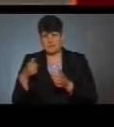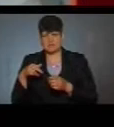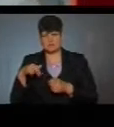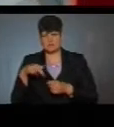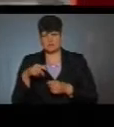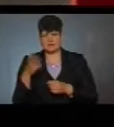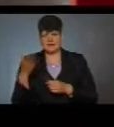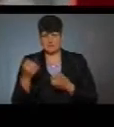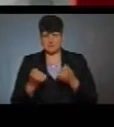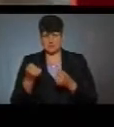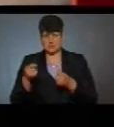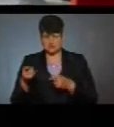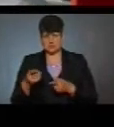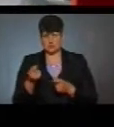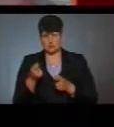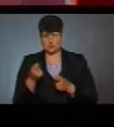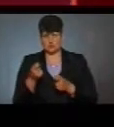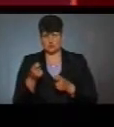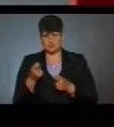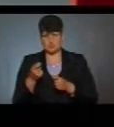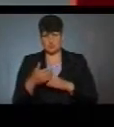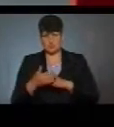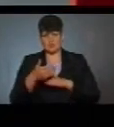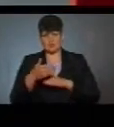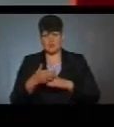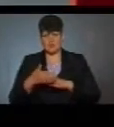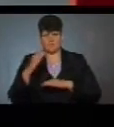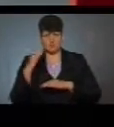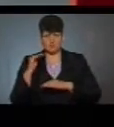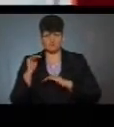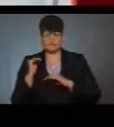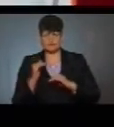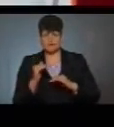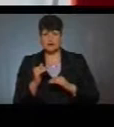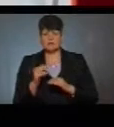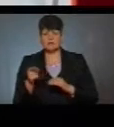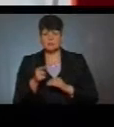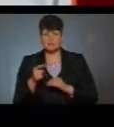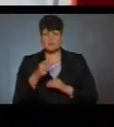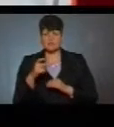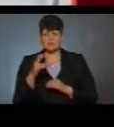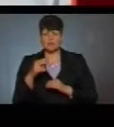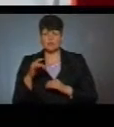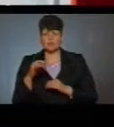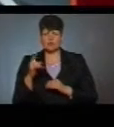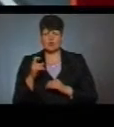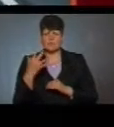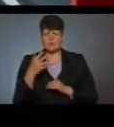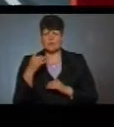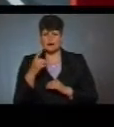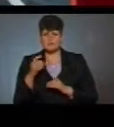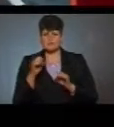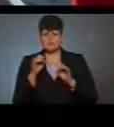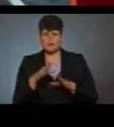де їхня машина, і трошки на капоті проніс. Тернополянка Христина Довгалюк сьогодні 105-й раз здала кров. Це зробила